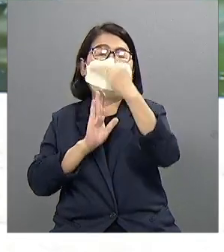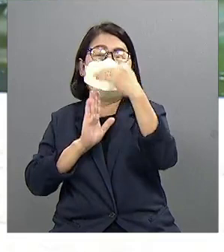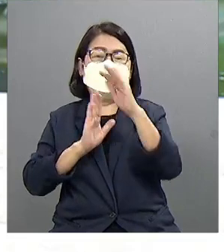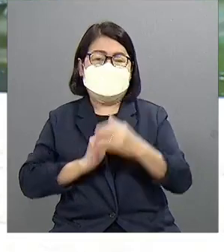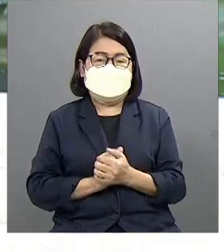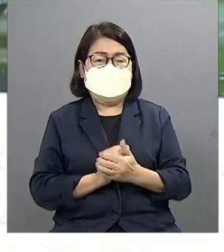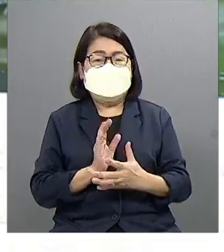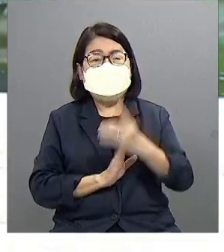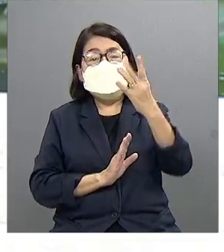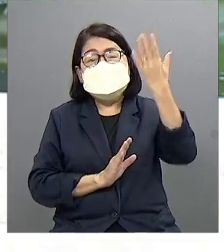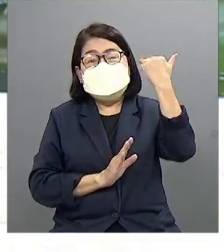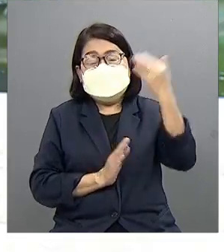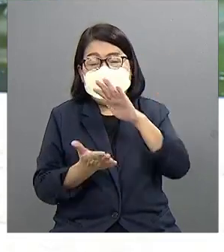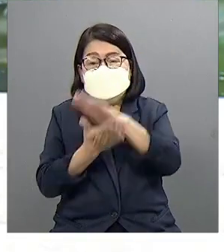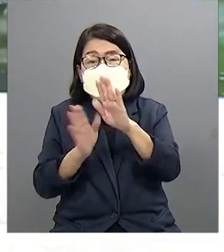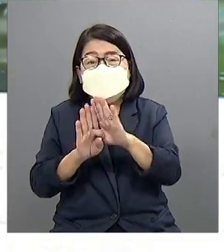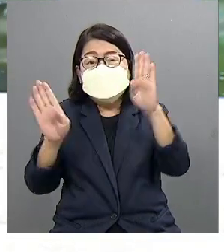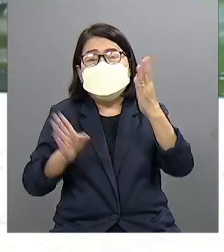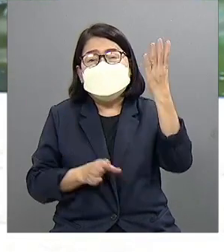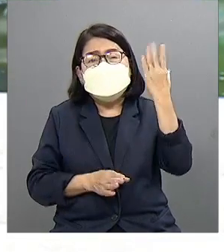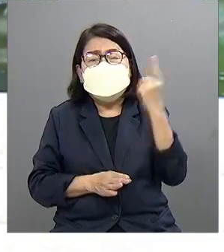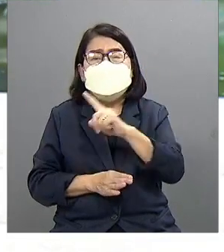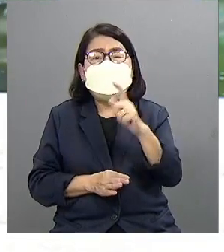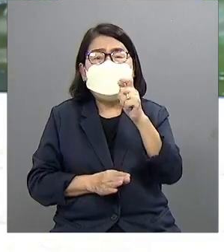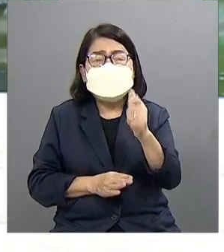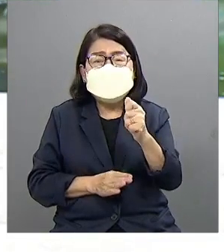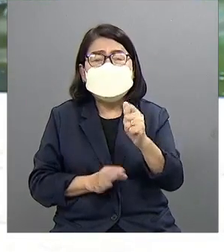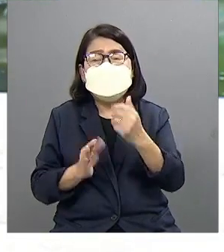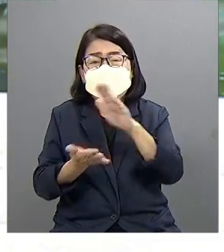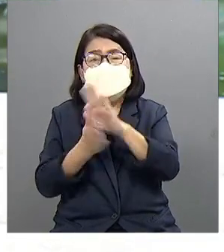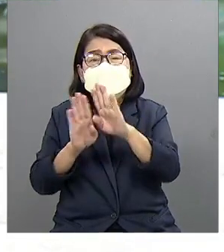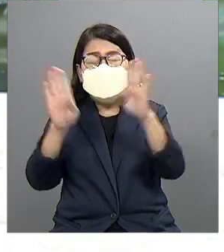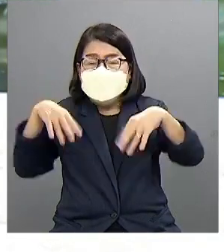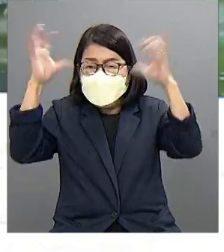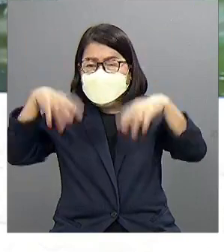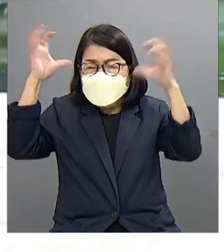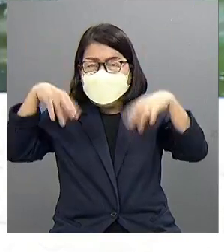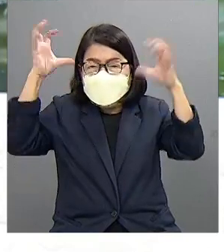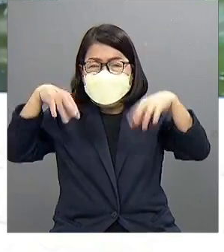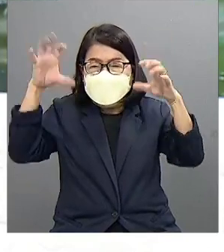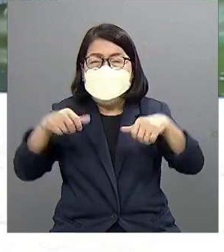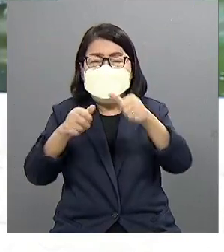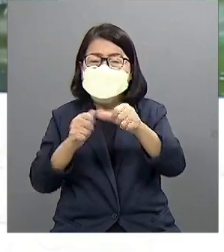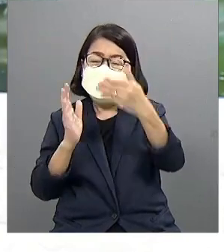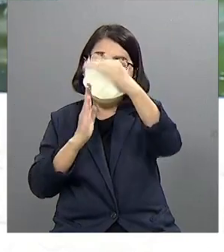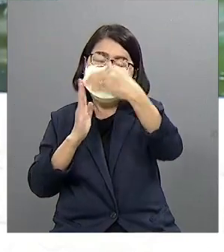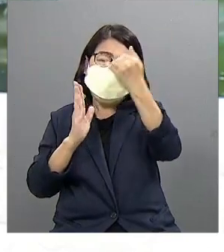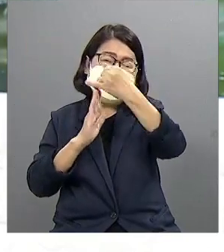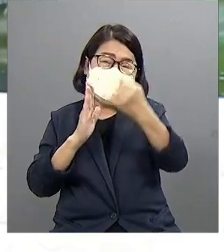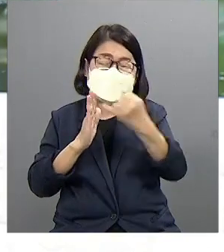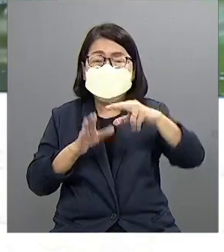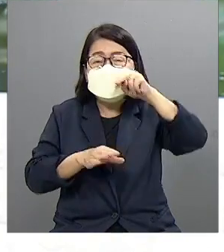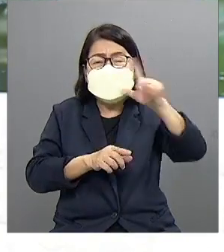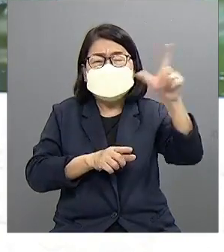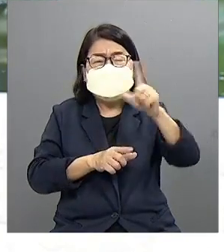วันเปิดเทอมพอดีเมื่อวันอังคารนี่นะคะฝนก็ตกหนักนะคะหลายพื้นที่น้ำป่าไหลหลากค่ะเดี๋ยวไ